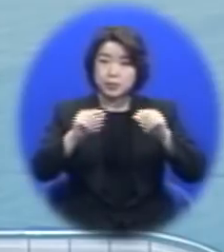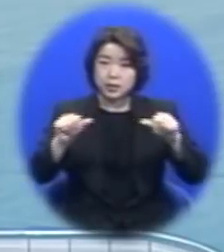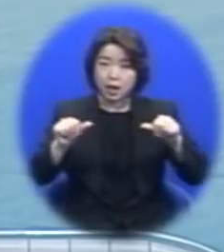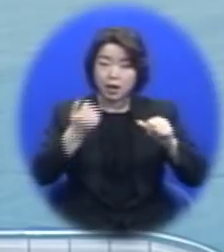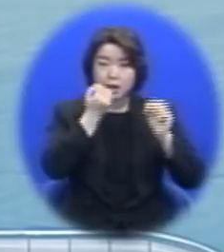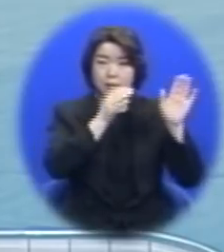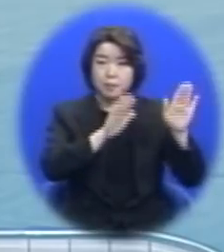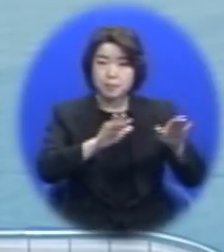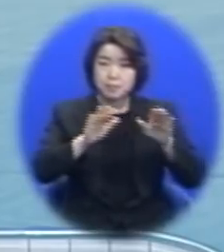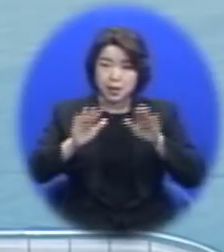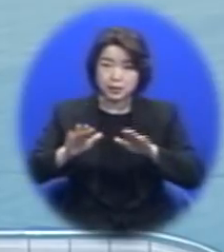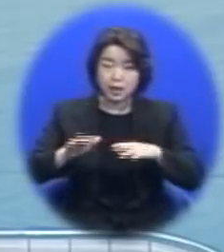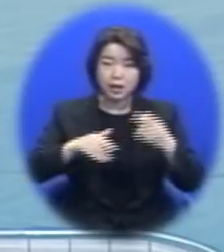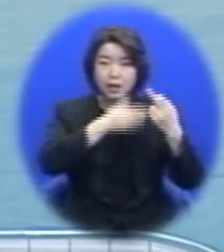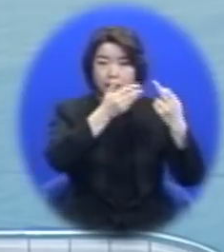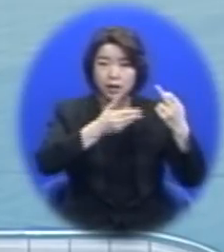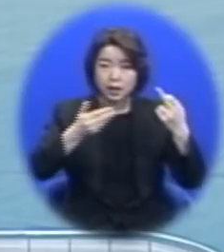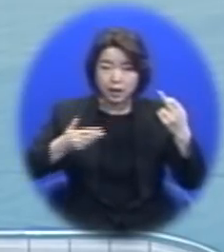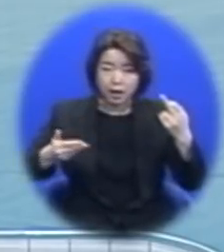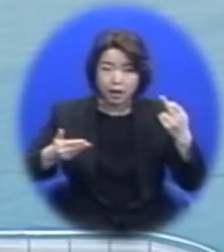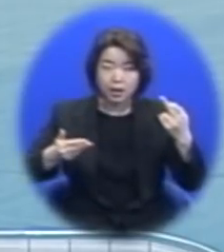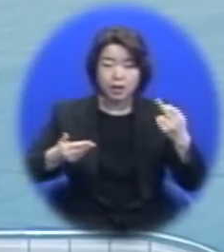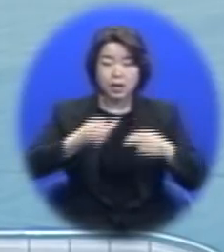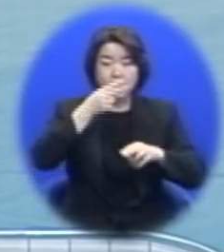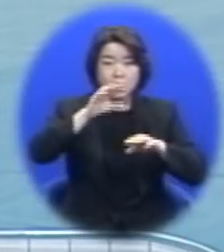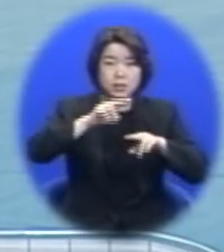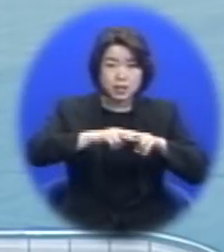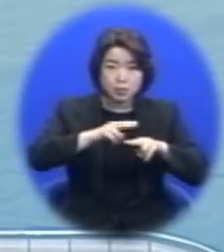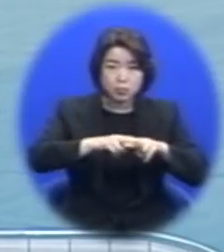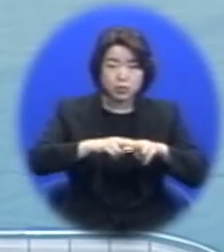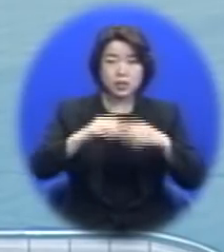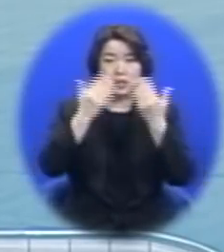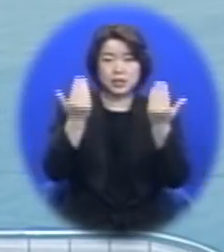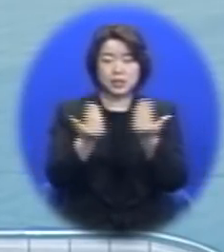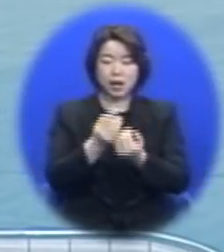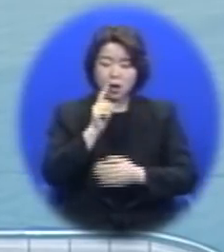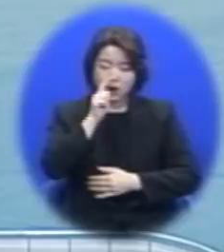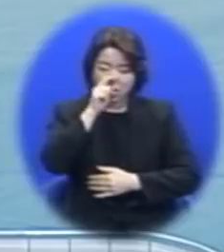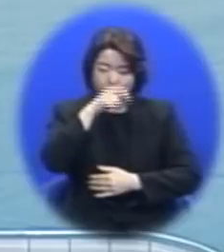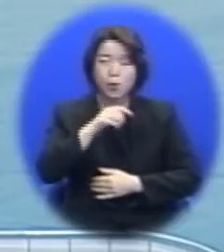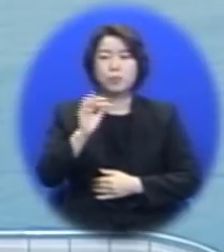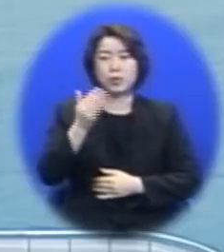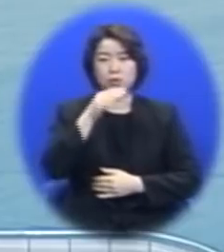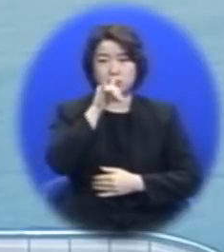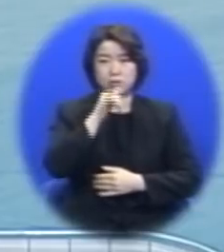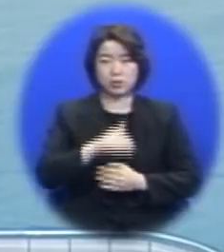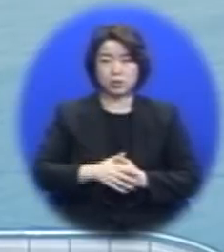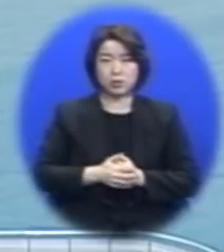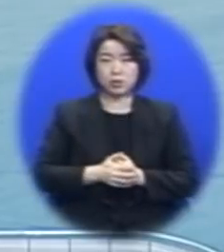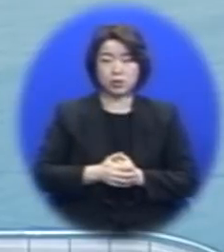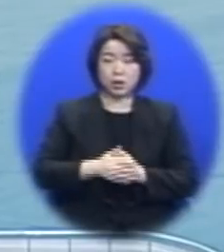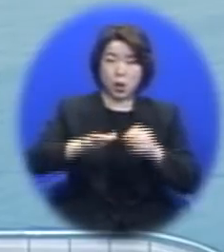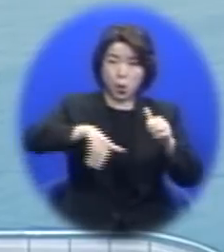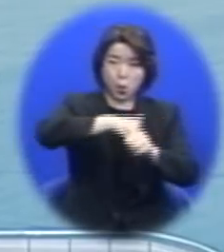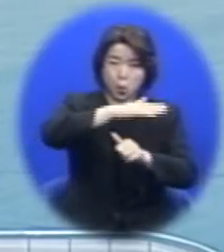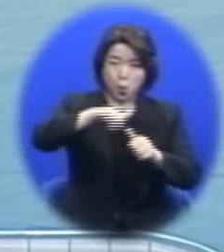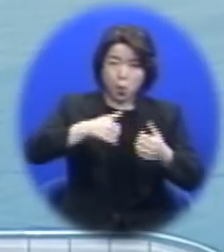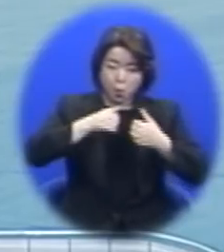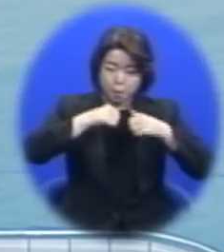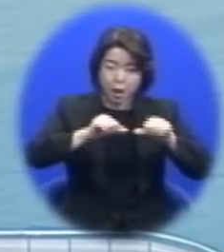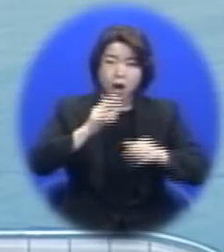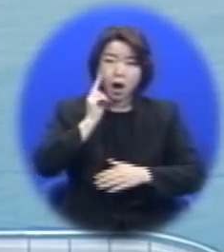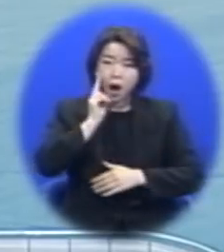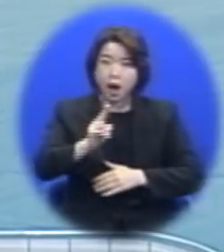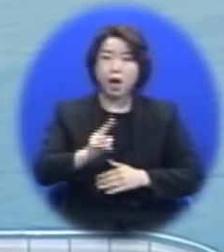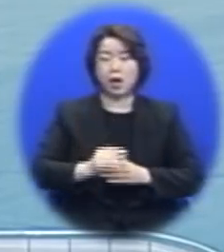바다와 강과 샘물들이 다 오염되어 있잖아요. 환경 파괴가